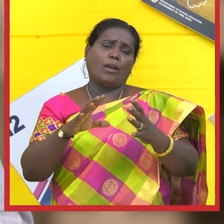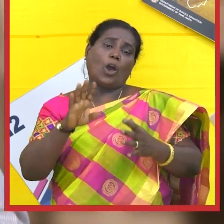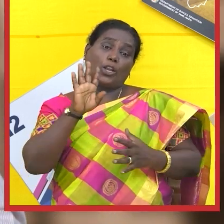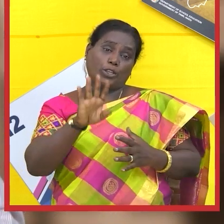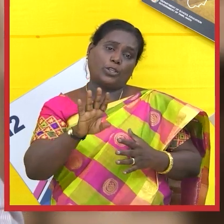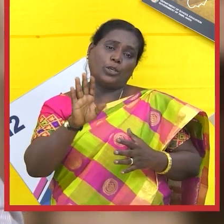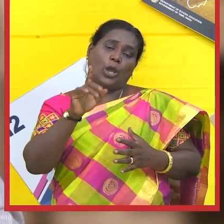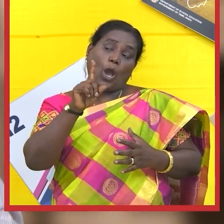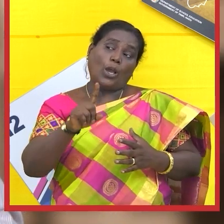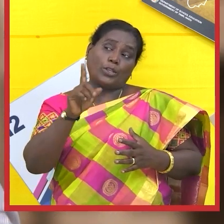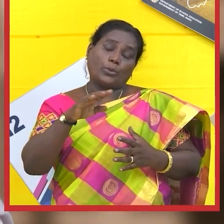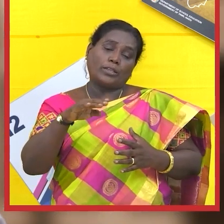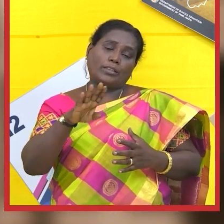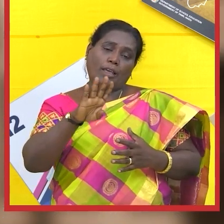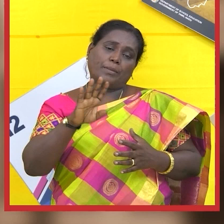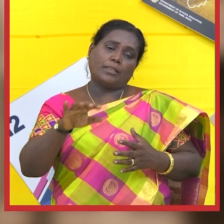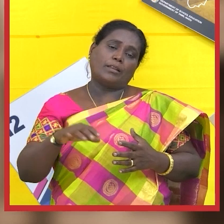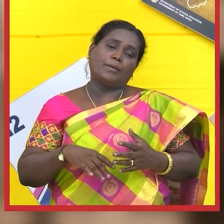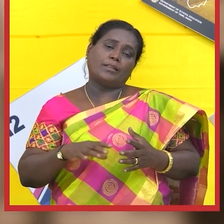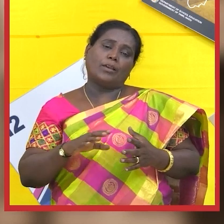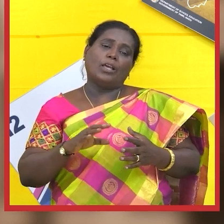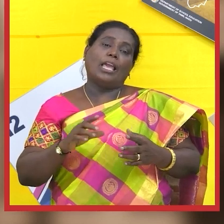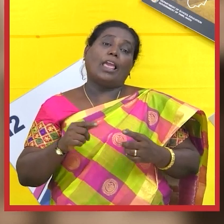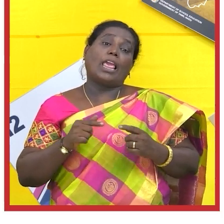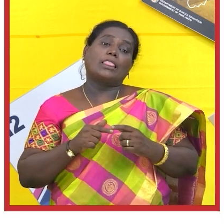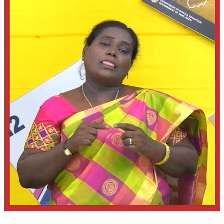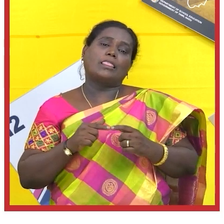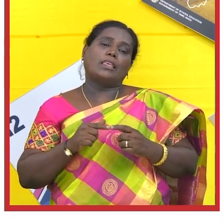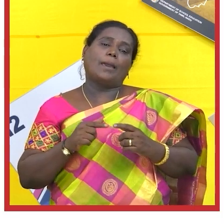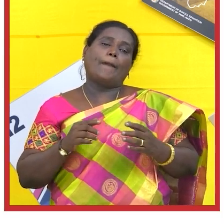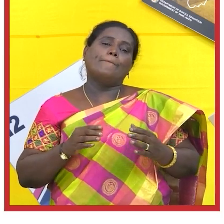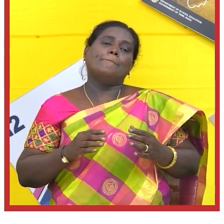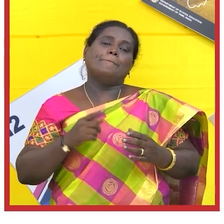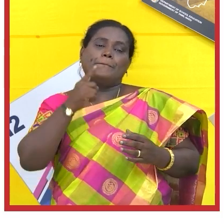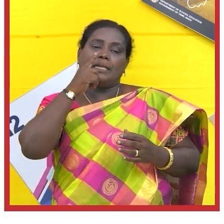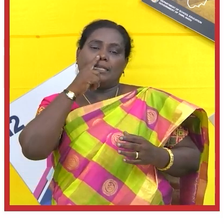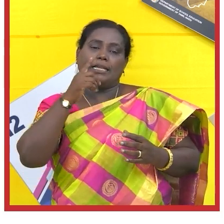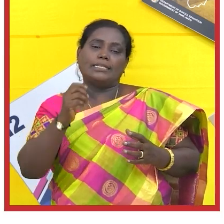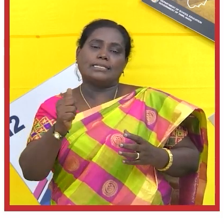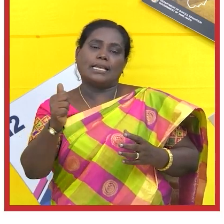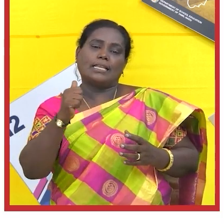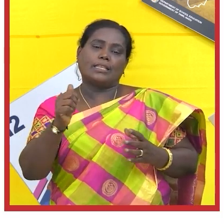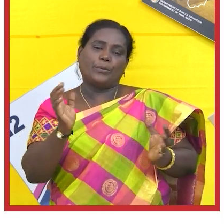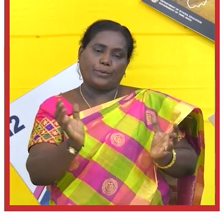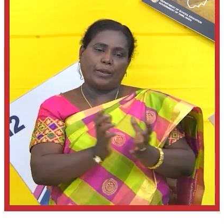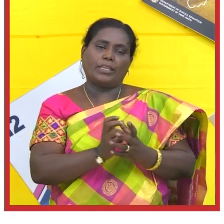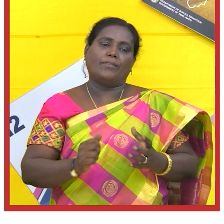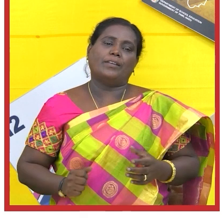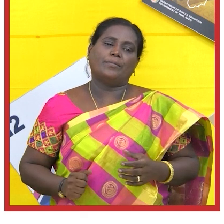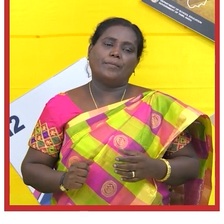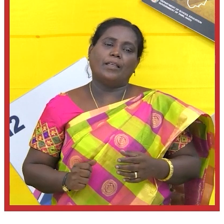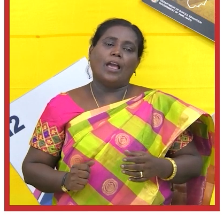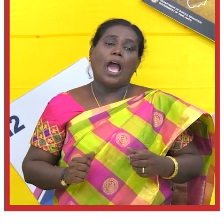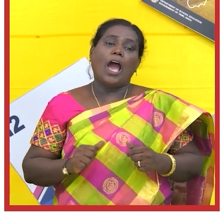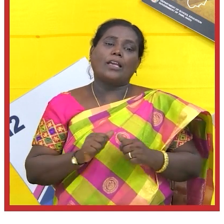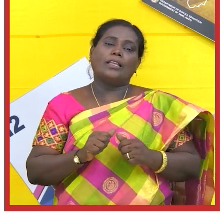1917 இந்திய பெண்கள் சங்கத்தை உருவாக்கியவர்கள் உருவாக்கிய பெண்ணிய தலைவர்கள் டாக்டர் அன்னி பெசன்ட்,